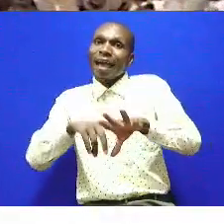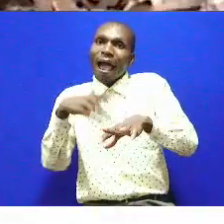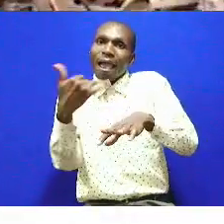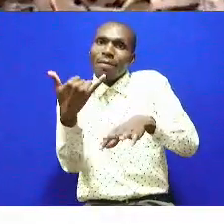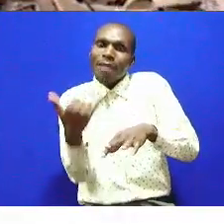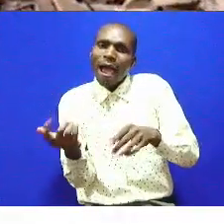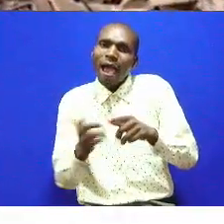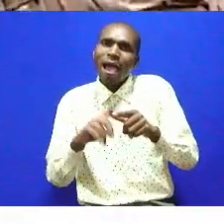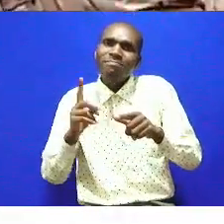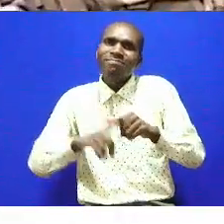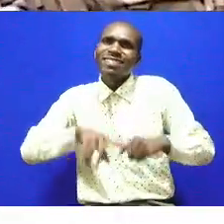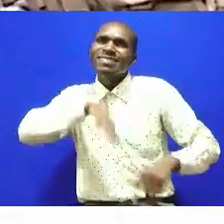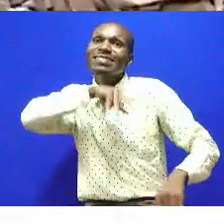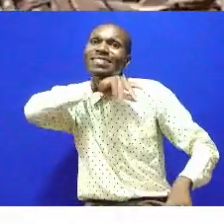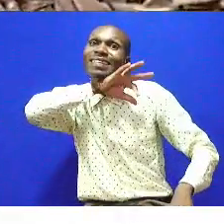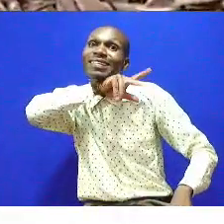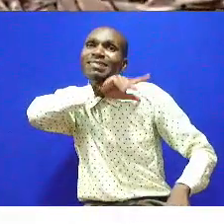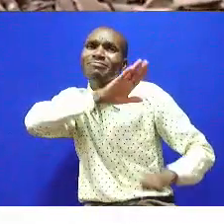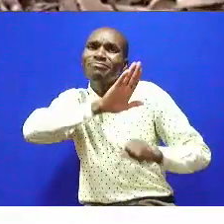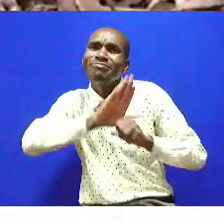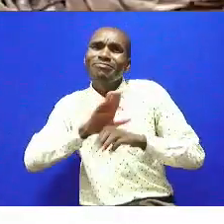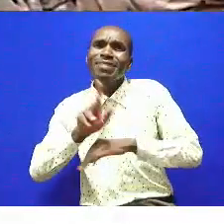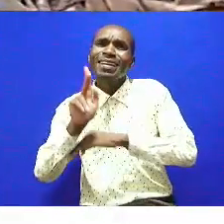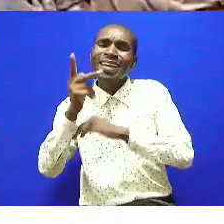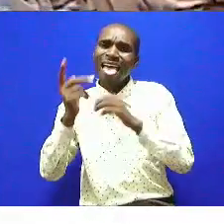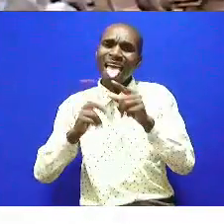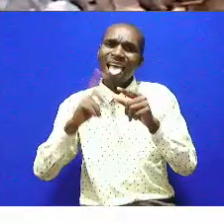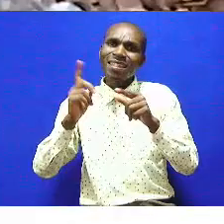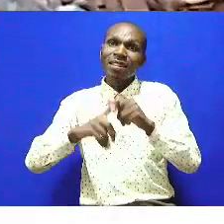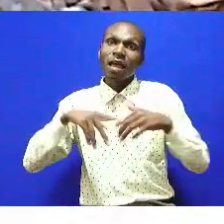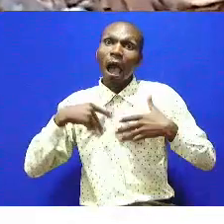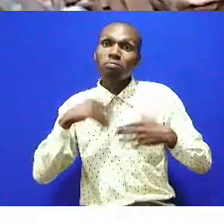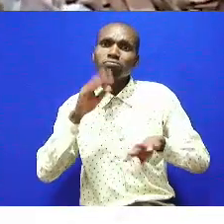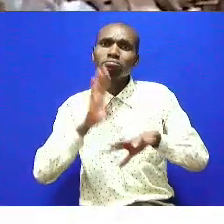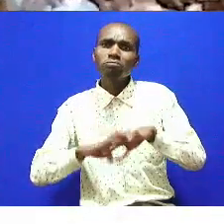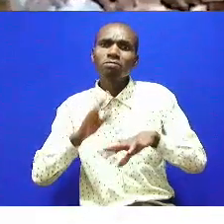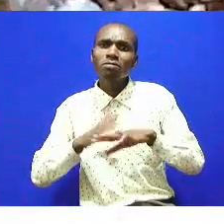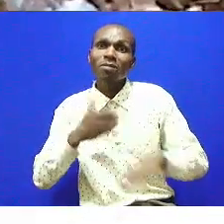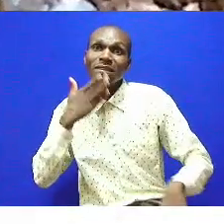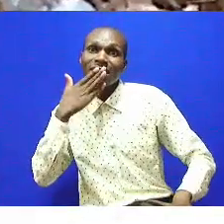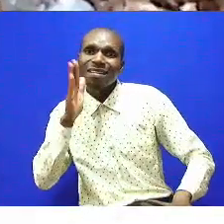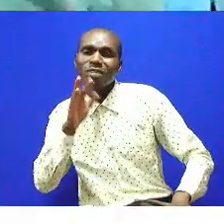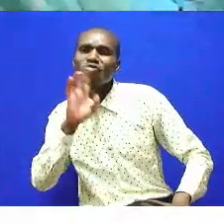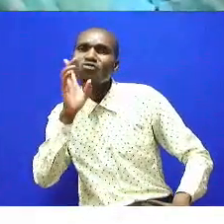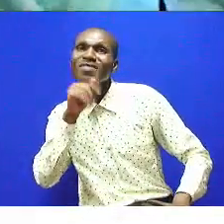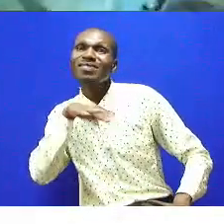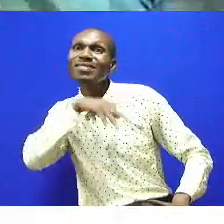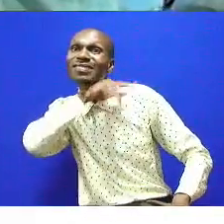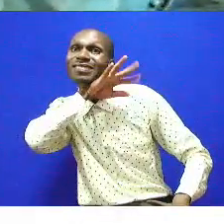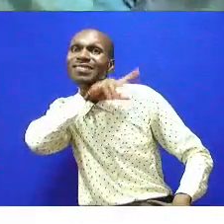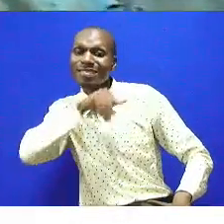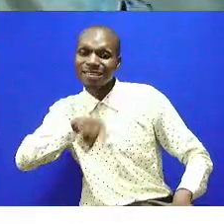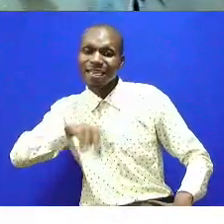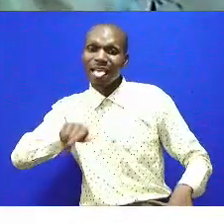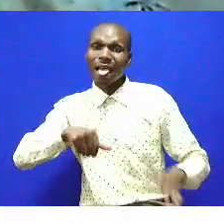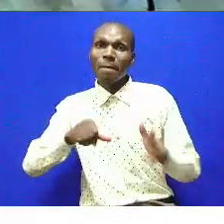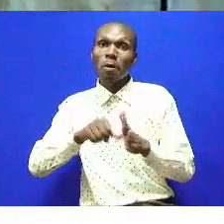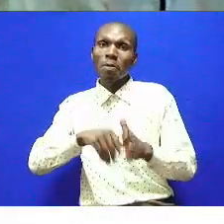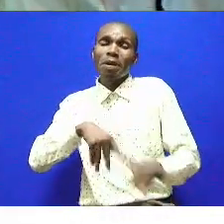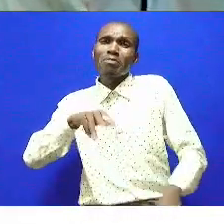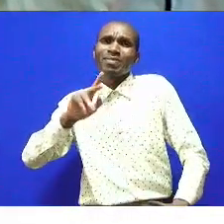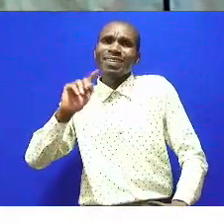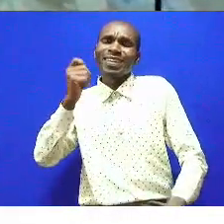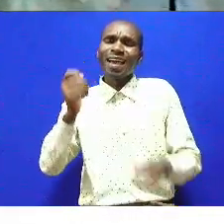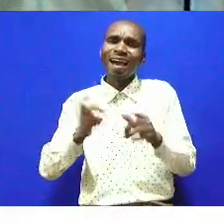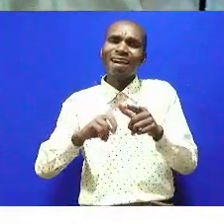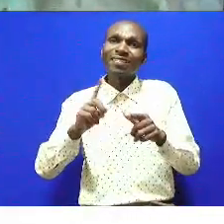nigo eubi imensi ya Kenya ekorolikana gutanyora lichiburi ronge yugokora eubi imensi ya Kenya ase bono